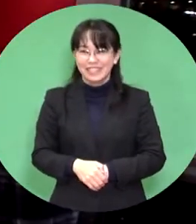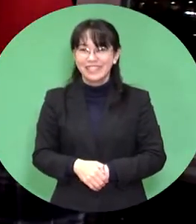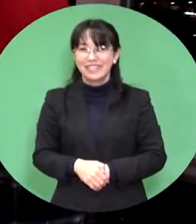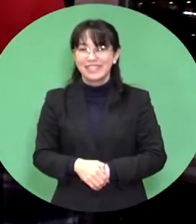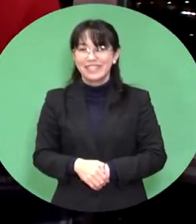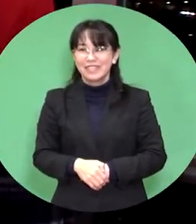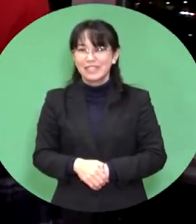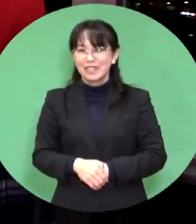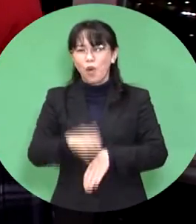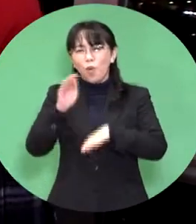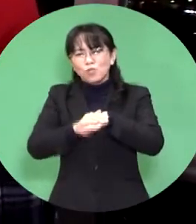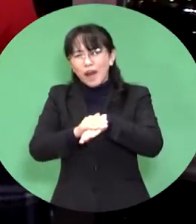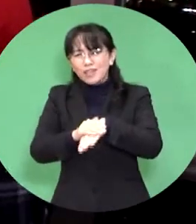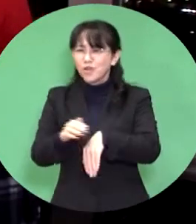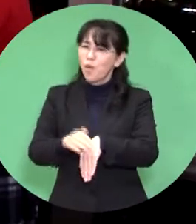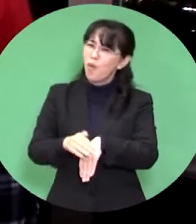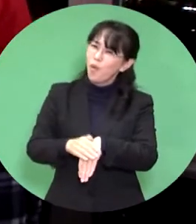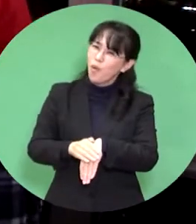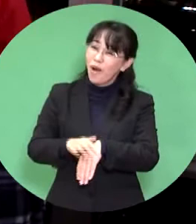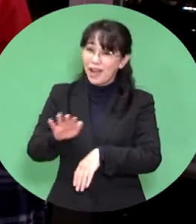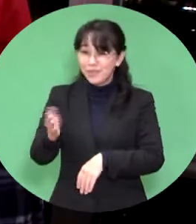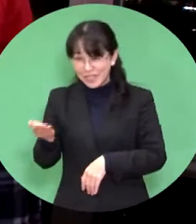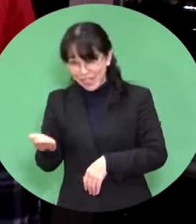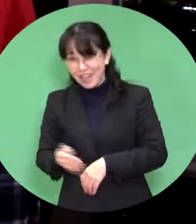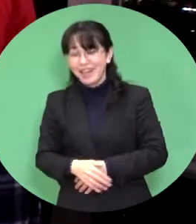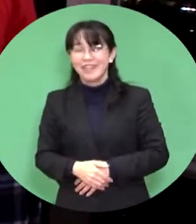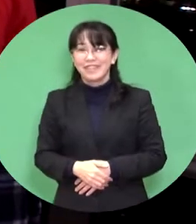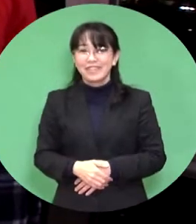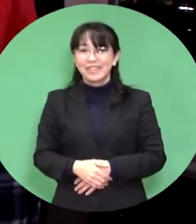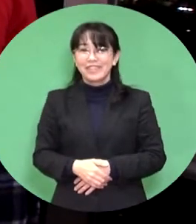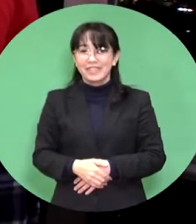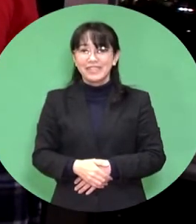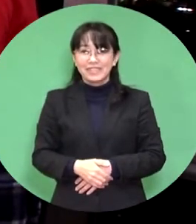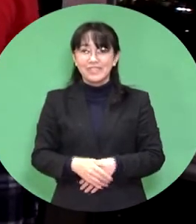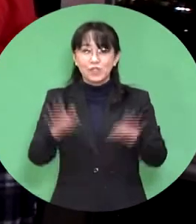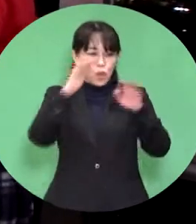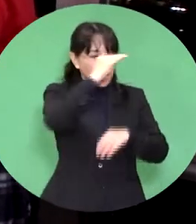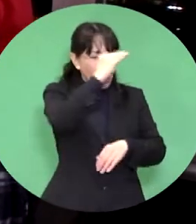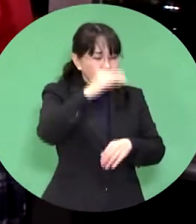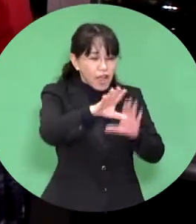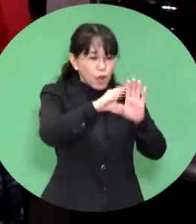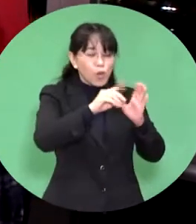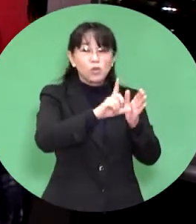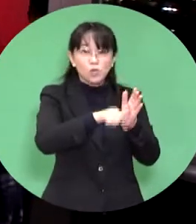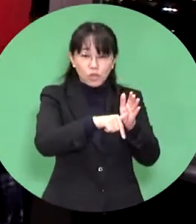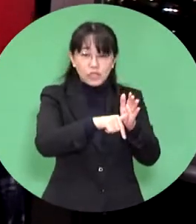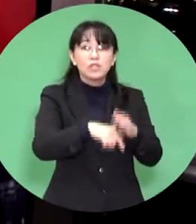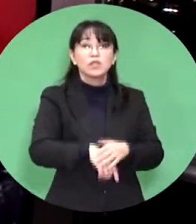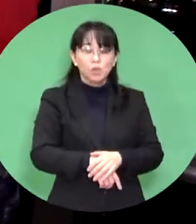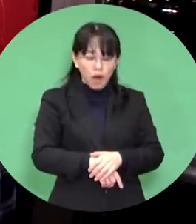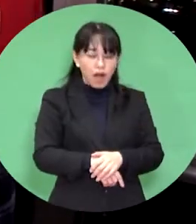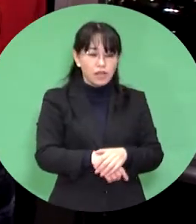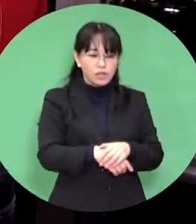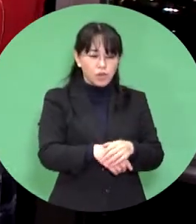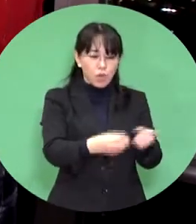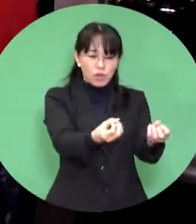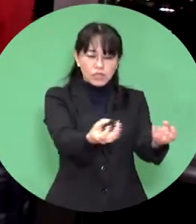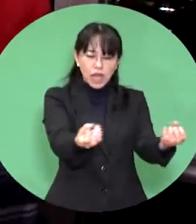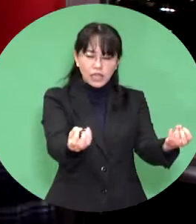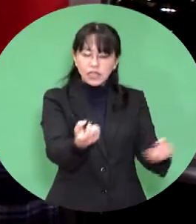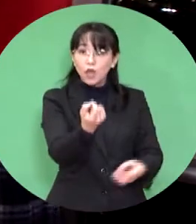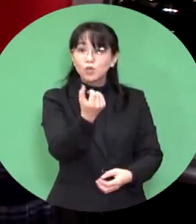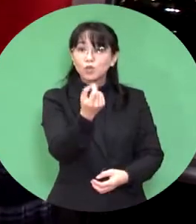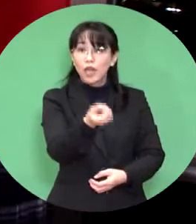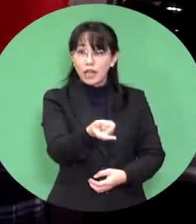こううまく撮るコツなんてありますか？ は い、 夜景を撮る場合ですね、はい、やっぱりこう光がやっぱり少ない